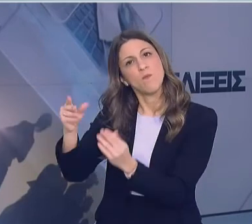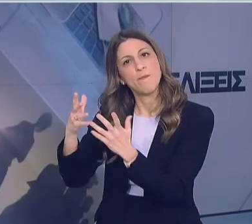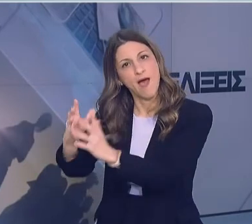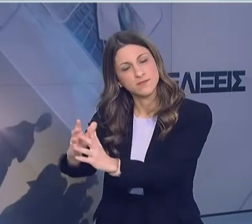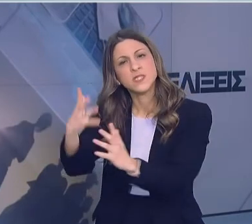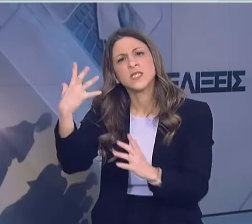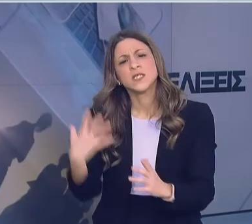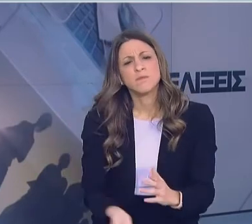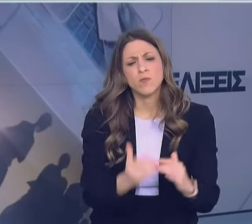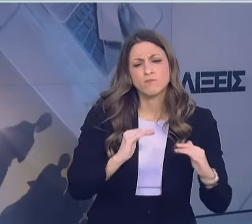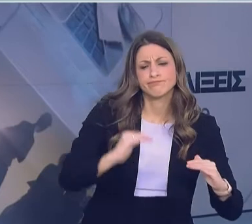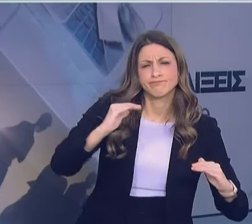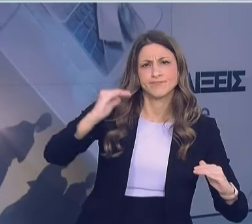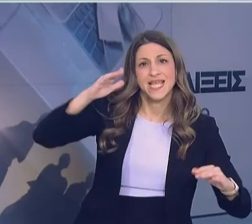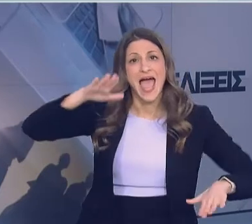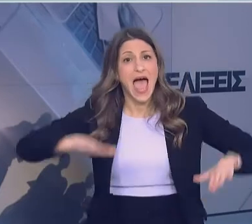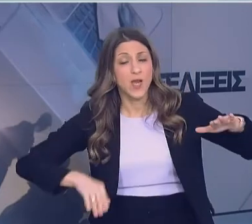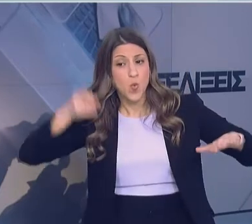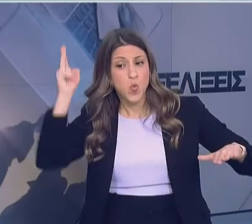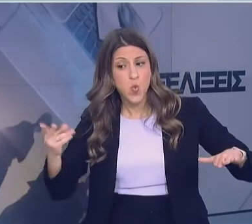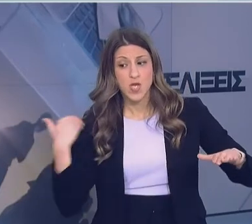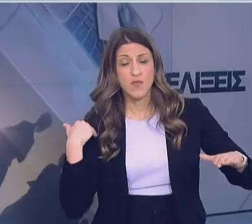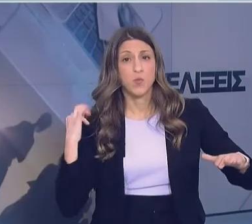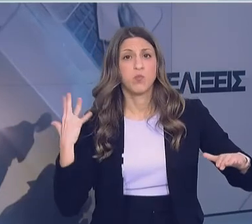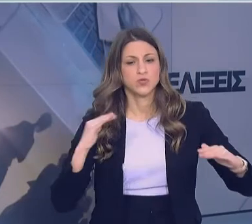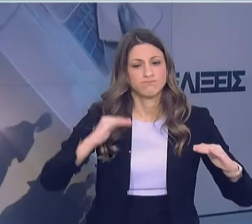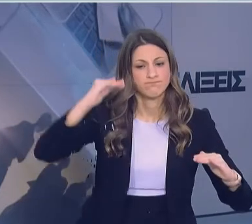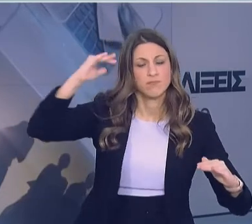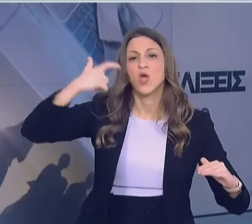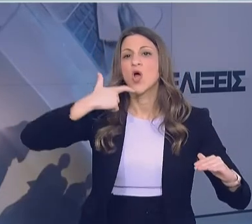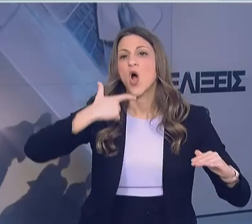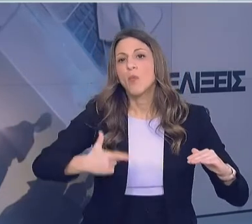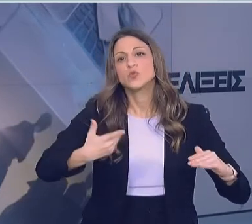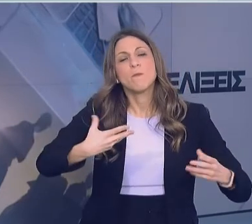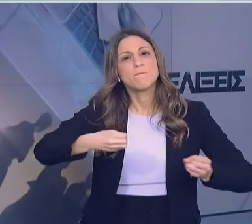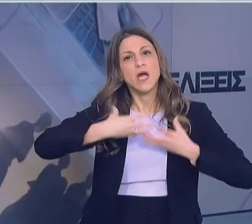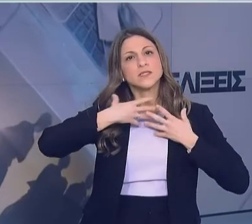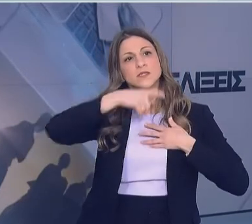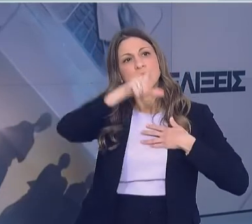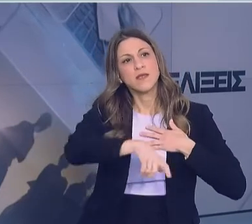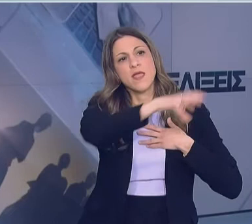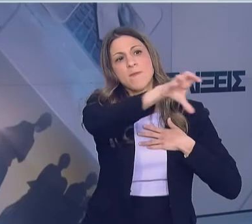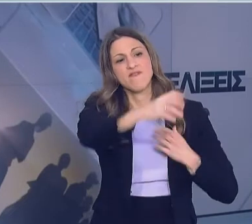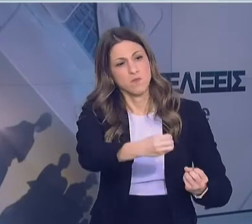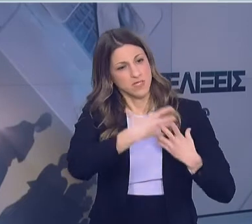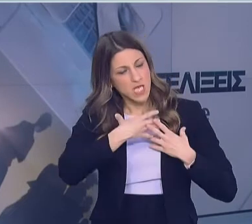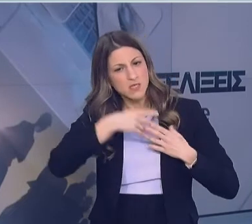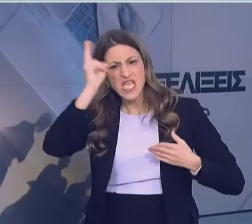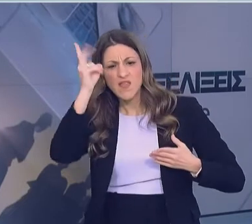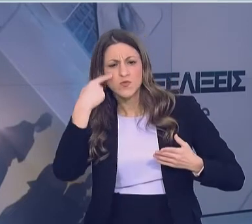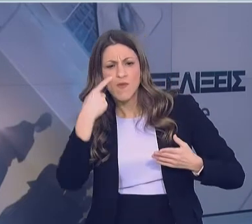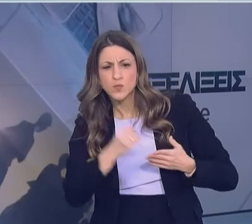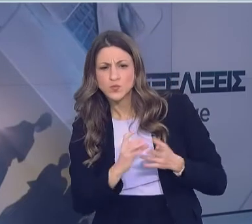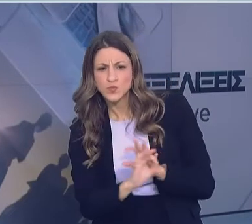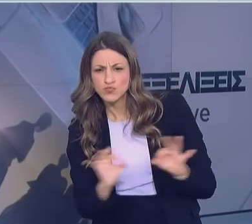διάφορα επίπεδα κλιμάκωσης ανάλογα με την εκτίμηση κινδύνου, κάθε φορά όπως αυτή θα μας γνωστοποιείται από τους αρμόδιους φορείς. Λαμβάνοντας